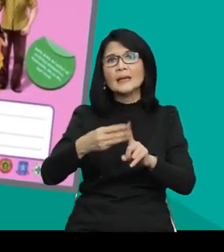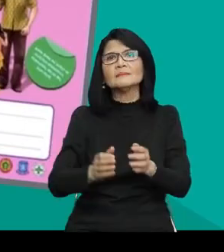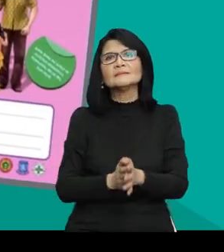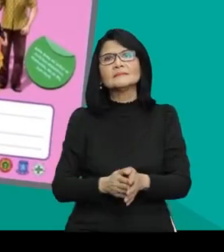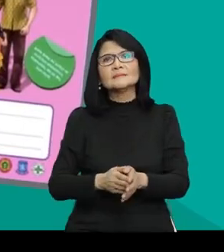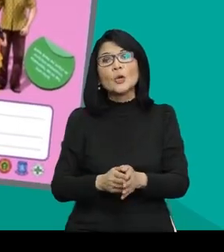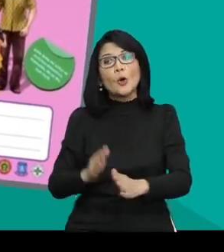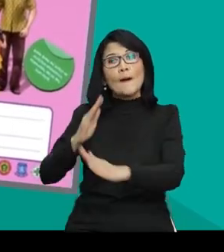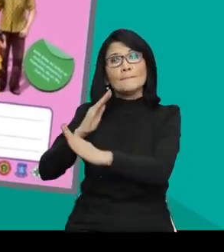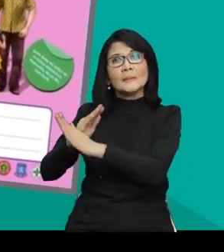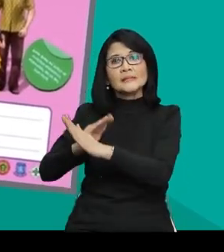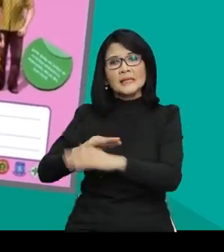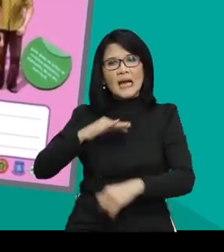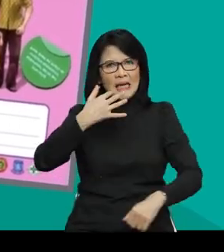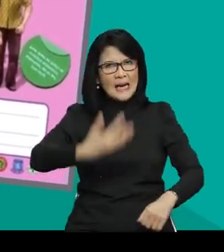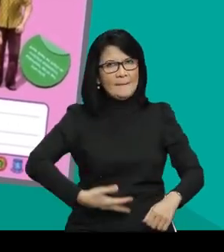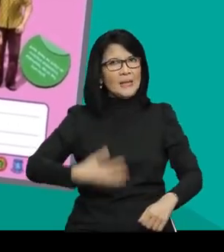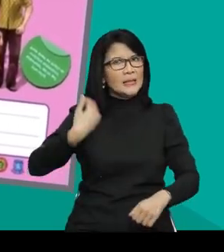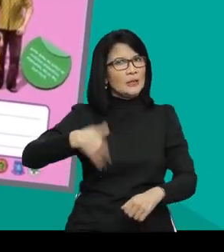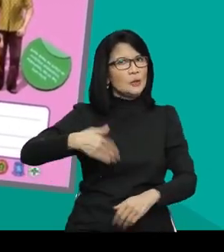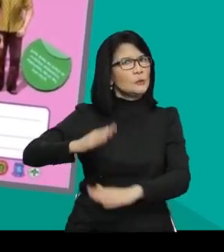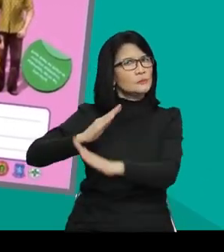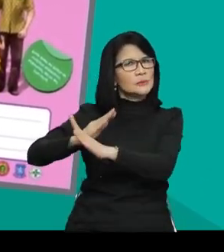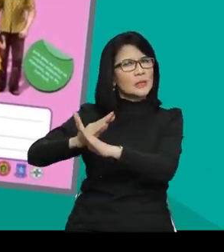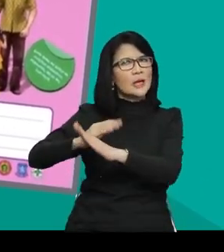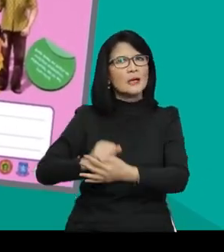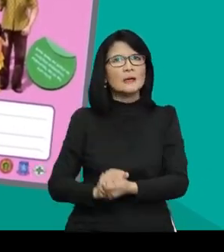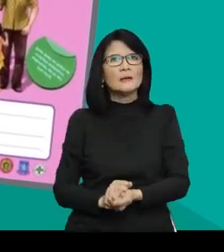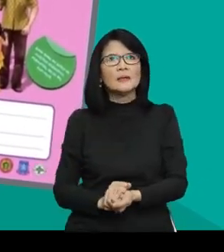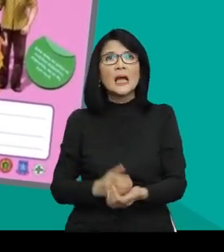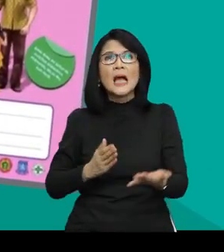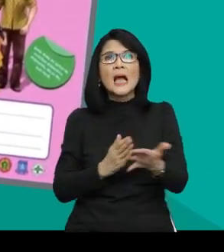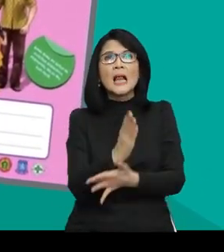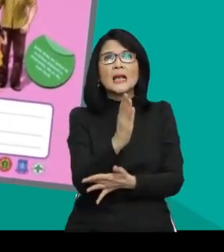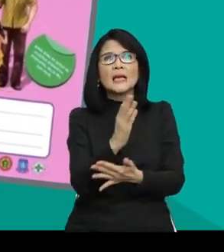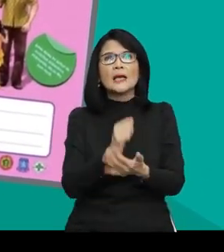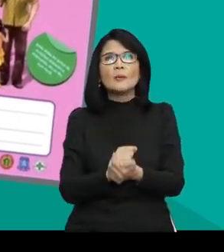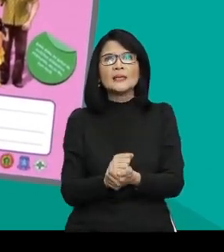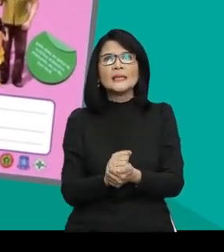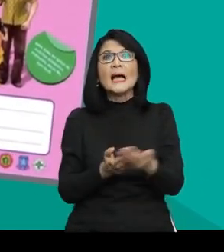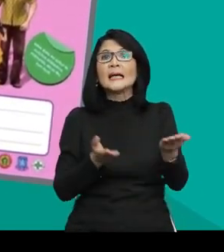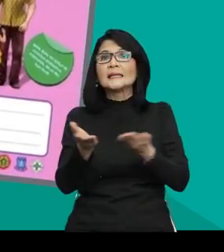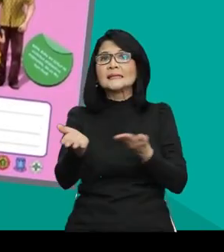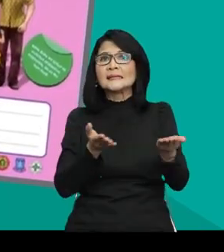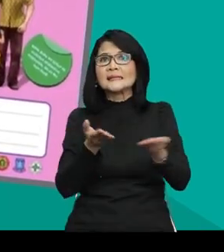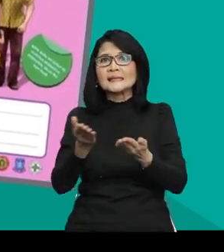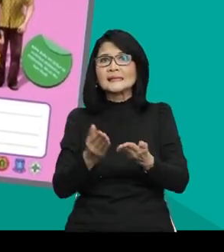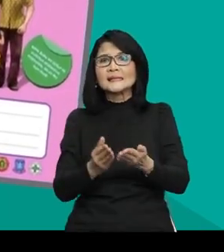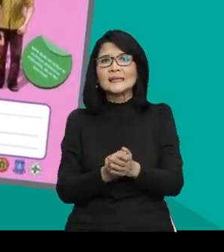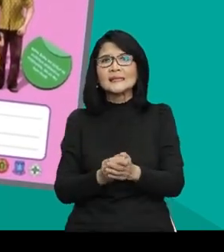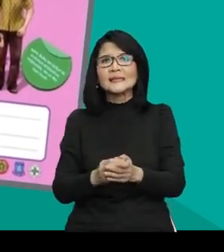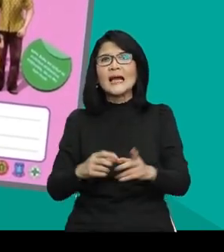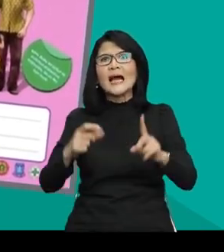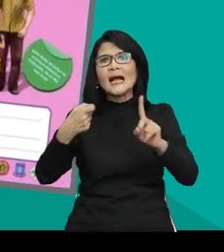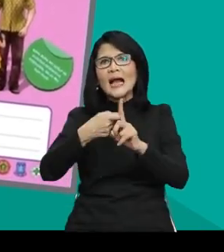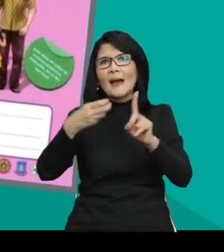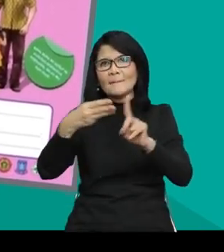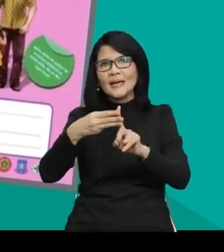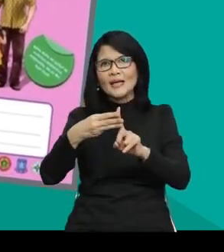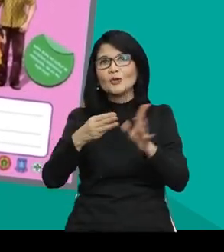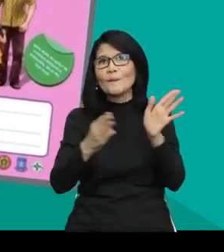berupaya mencegah terjadinya kehamilan yang tidak diinginkan pada masa bencana melalui komponen ketersediaan layanan kontrasepsi pada